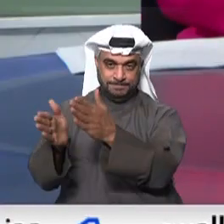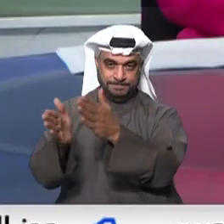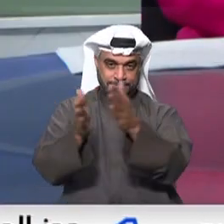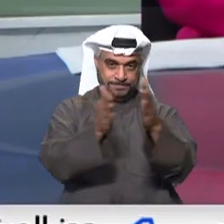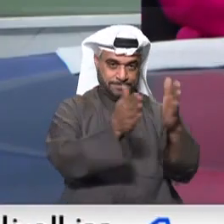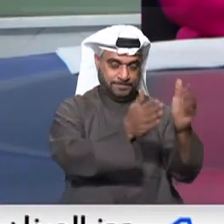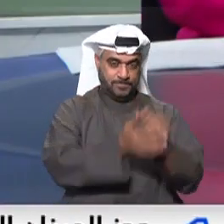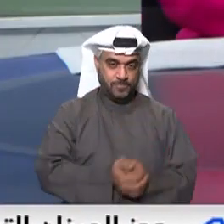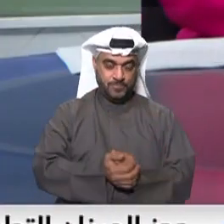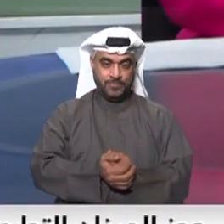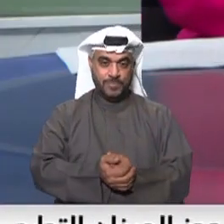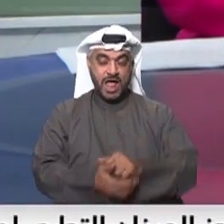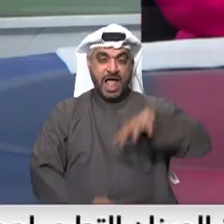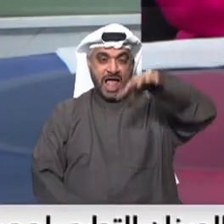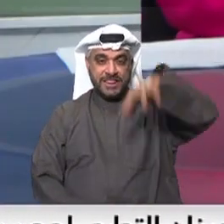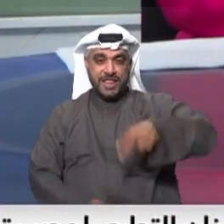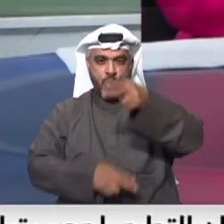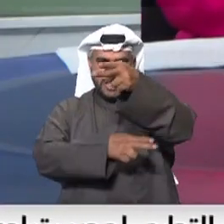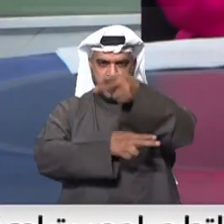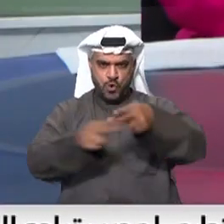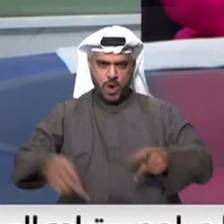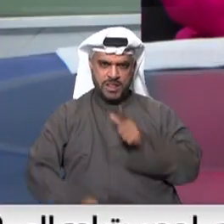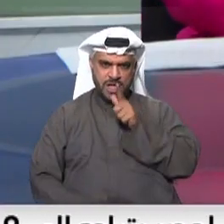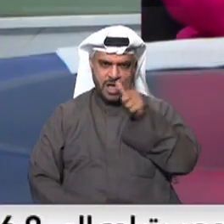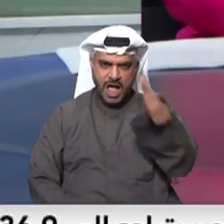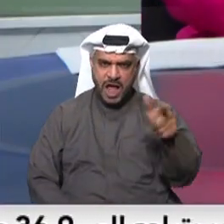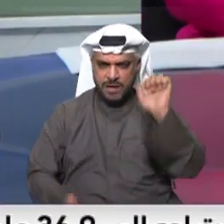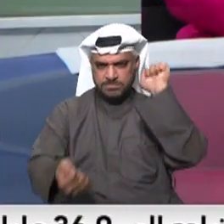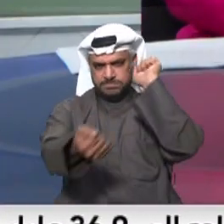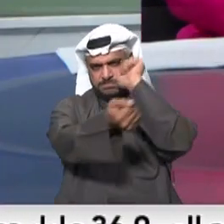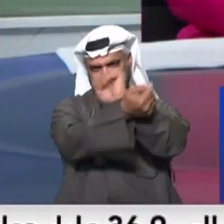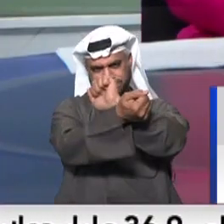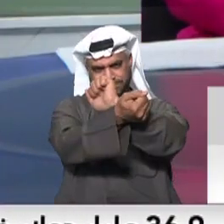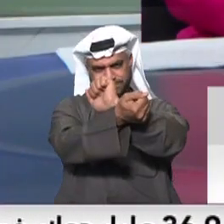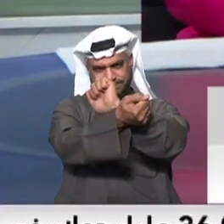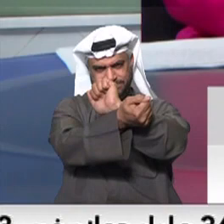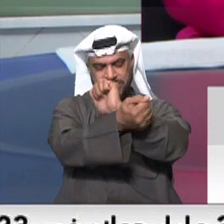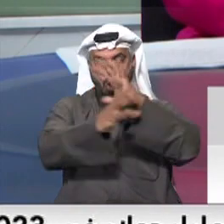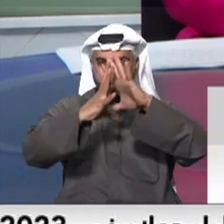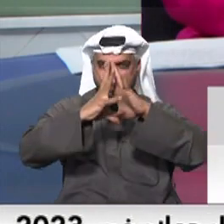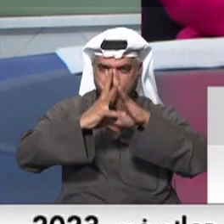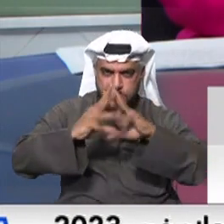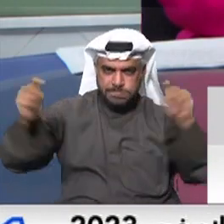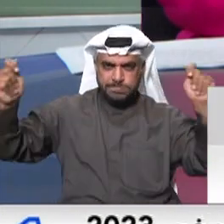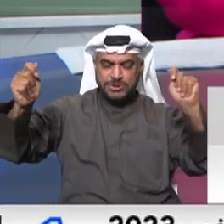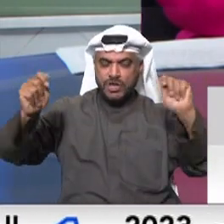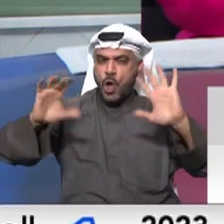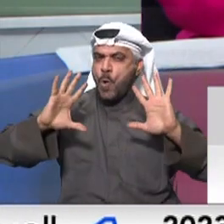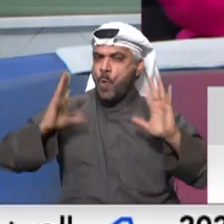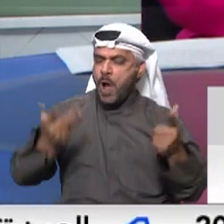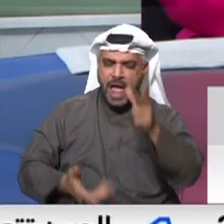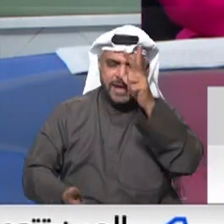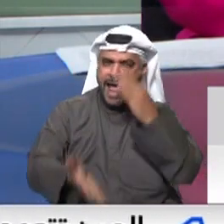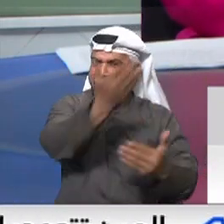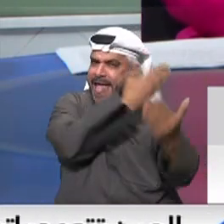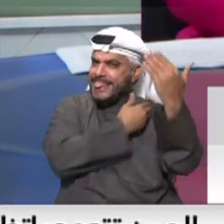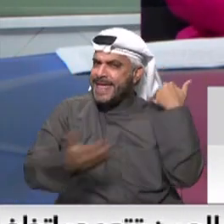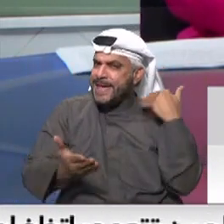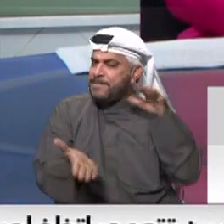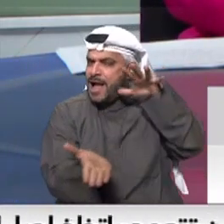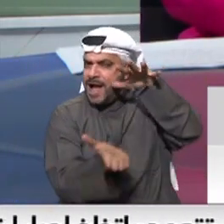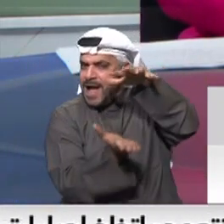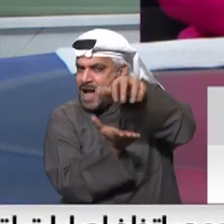اكدت دوله الكويت ان مساله الاسرى والمفقودين الكويتيين واعاده الممتلكات ابان الغزو العراقي